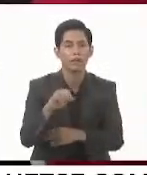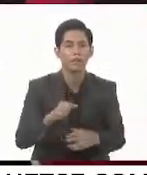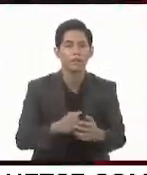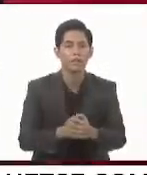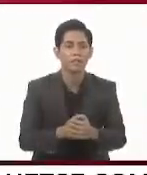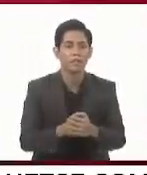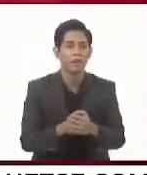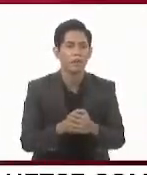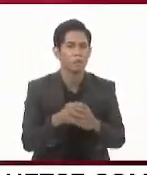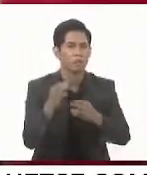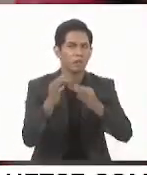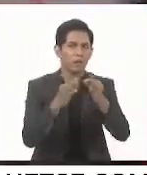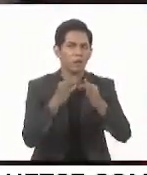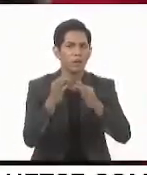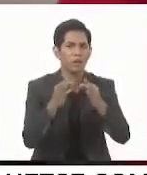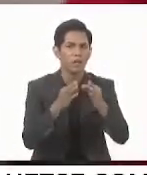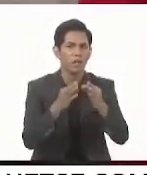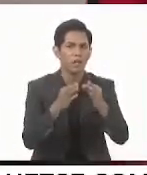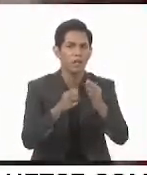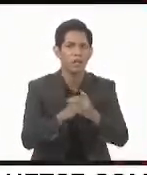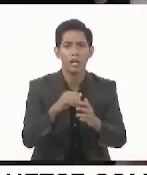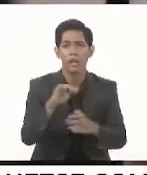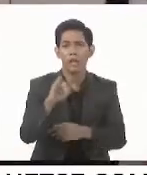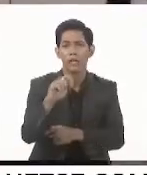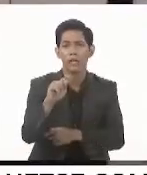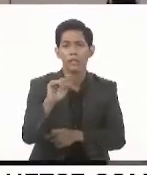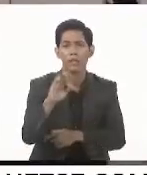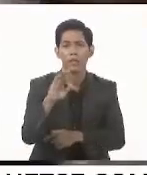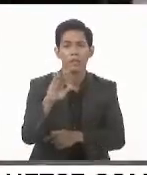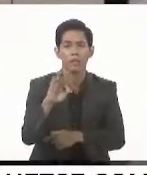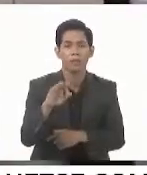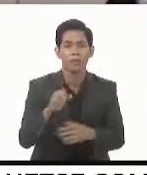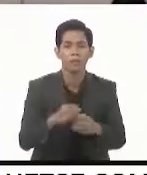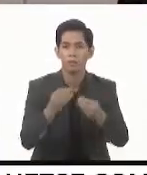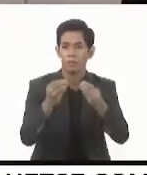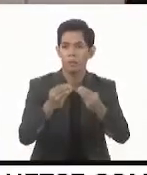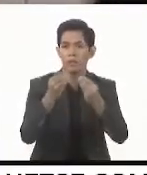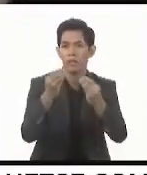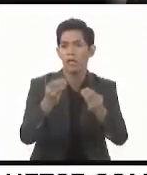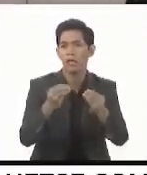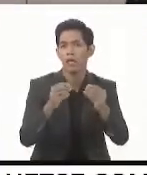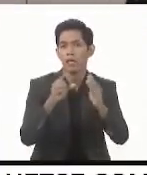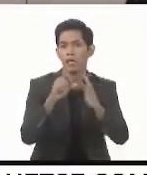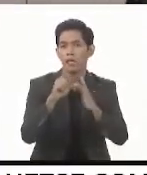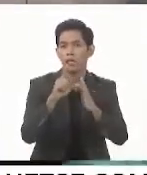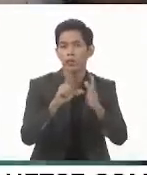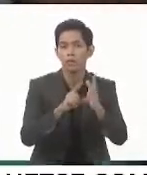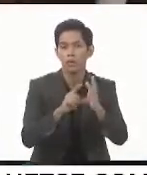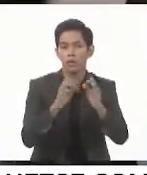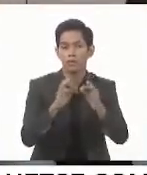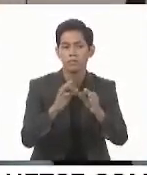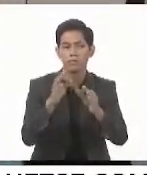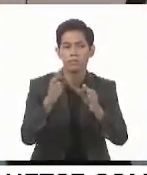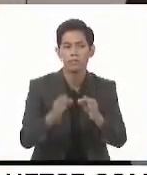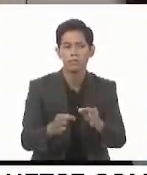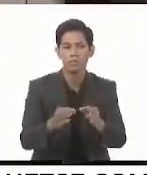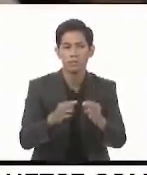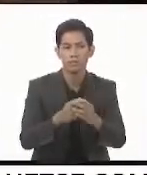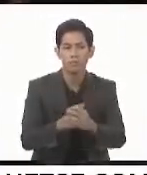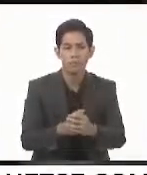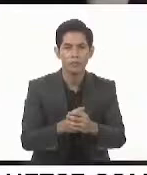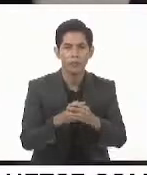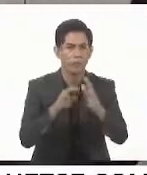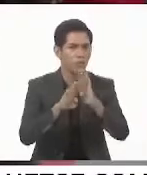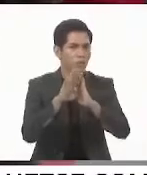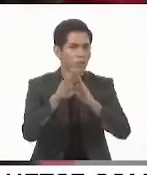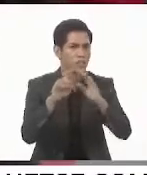pa ng opisyal na tanging IATF lamang ang magbibigay ng kautusan sa mga dapat isabatas lalo't muling tumataas ang COVID cases sa